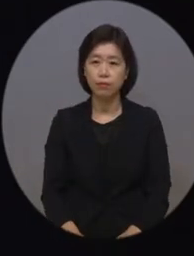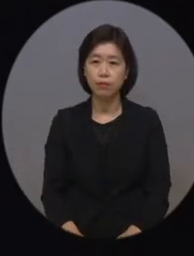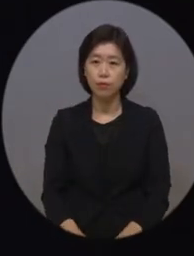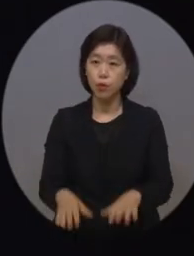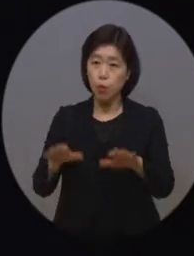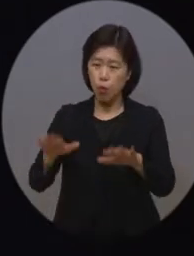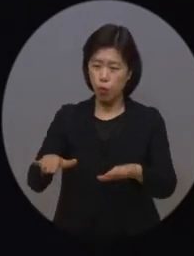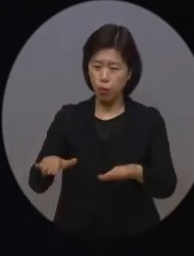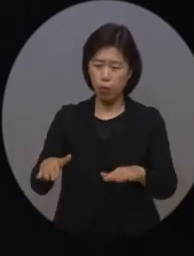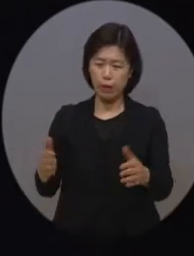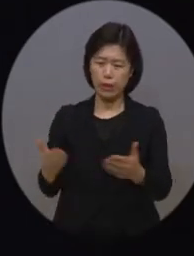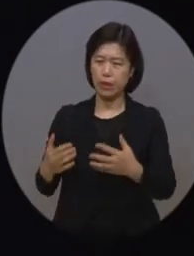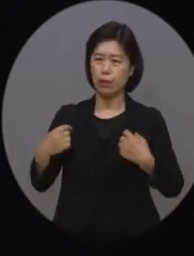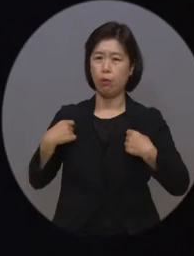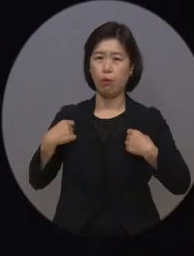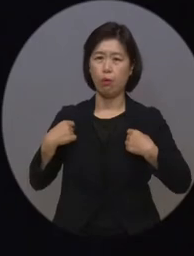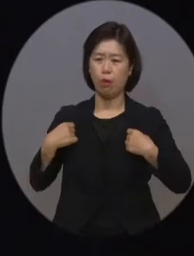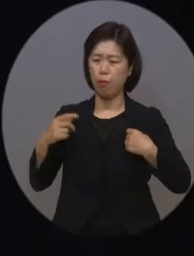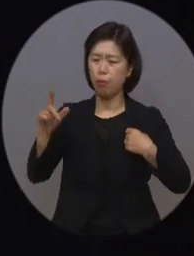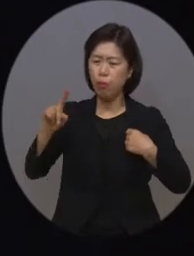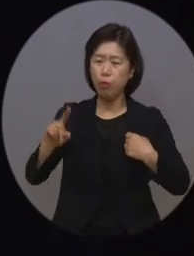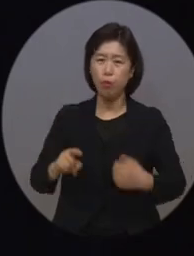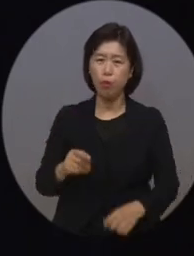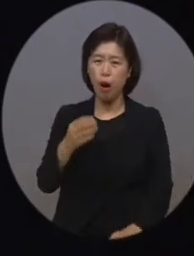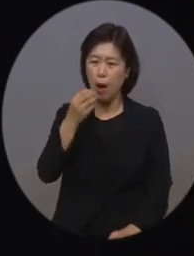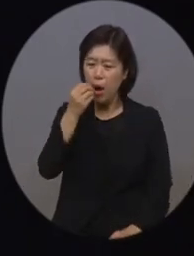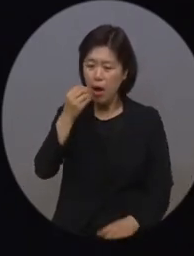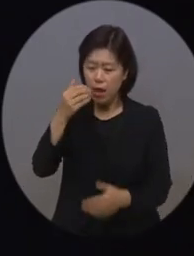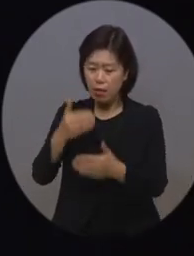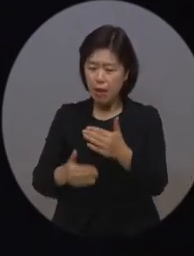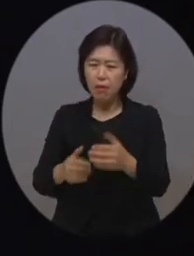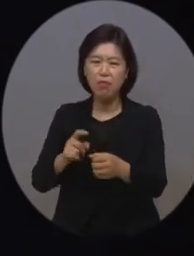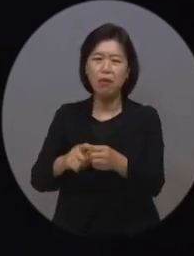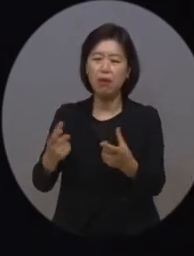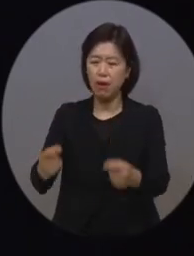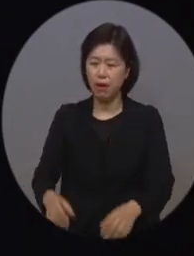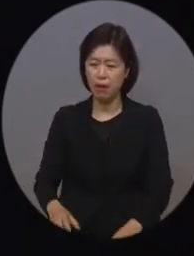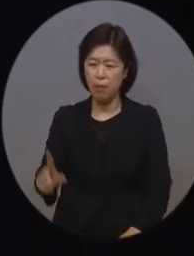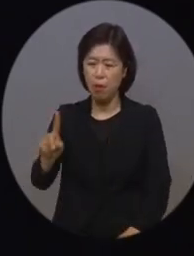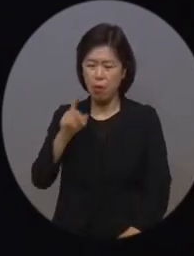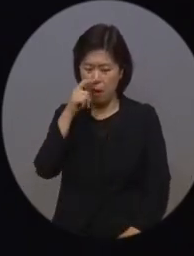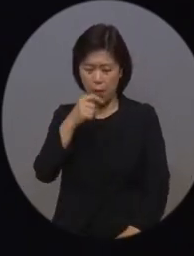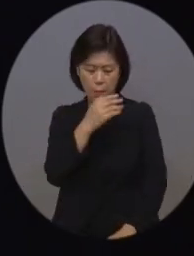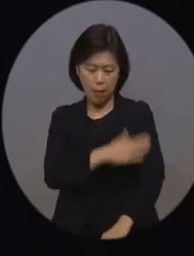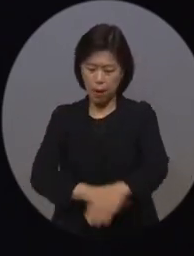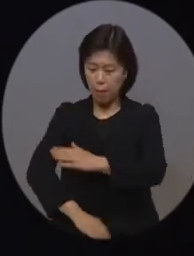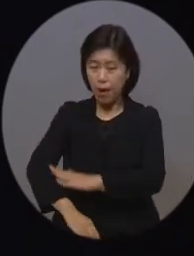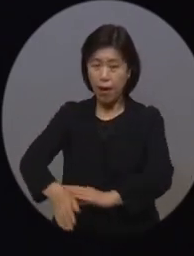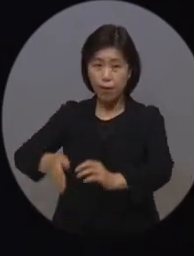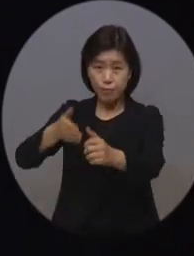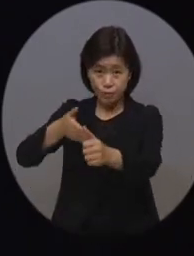오늘도 작업복이 십답했던 쑥떡 같아요. 좀 털고 들어오세요.